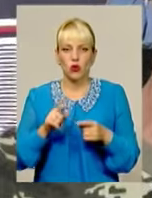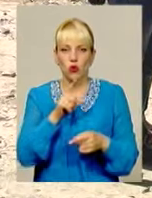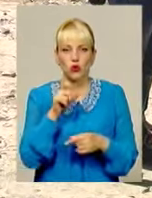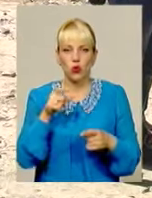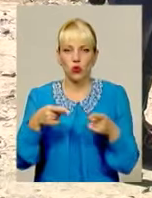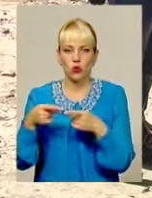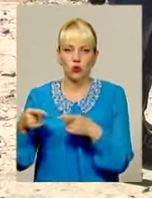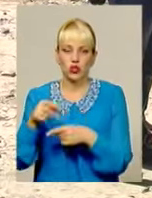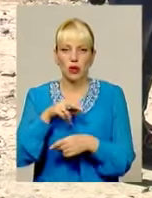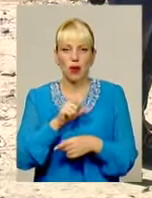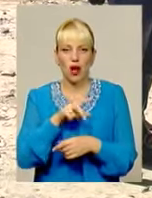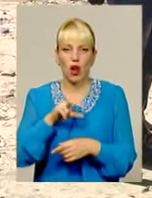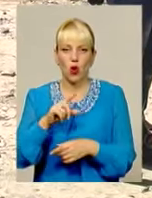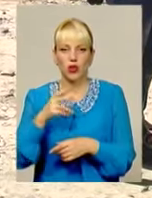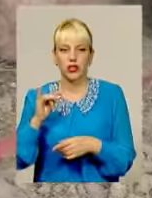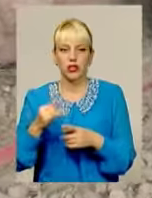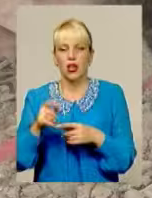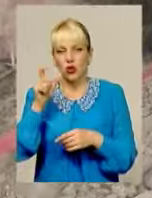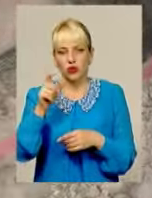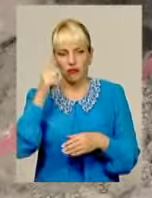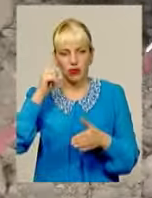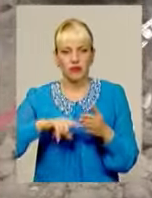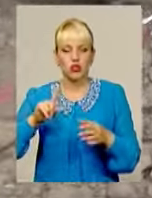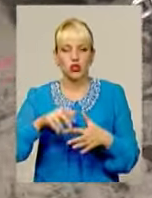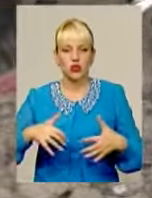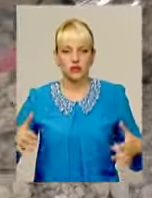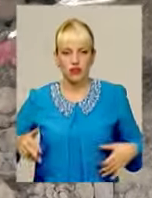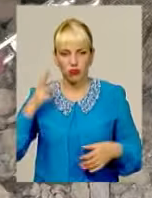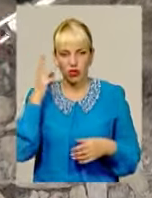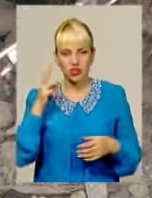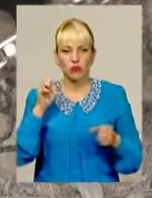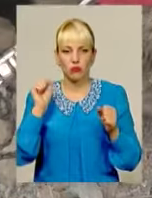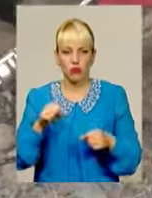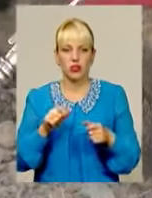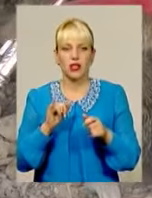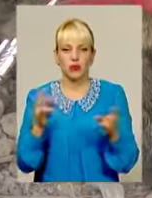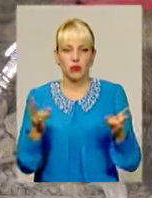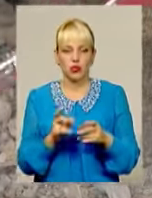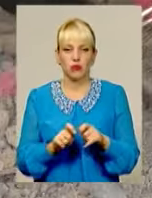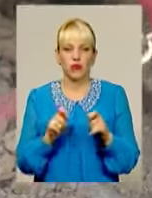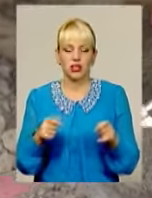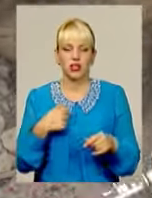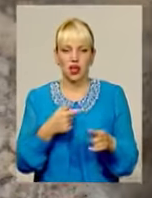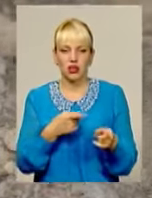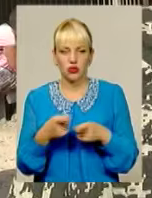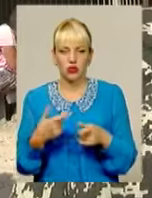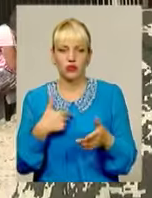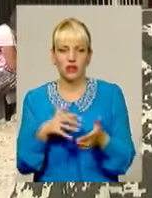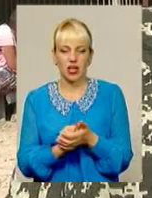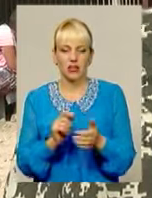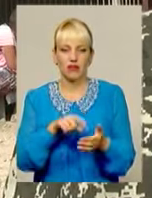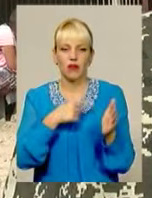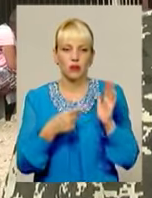Пальохін. Він, до речі, впевнений – звірінець у Хмельницькому можна і потрібно відкрити. Я готовий, дійсно, зайнятися питання, щоб